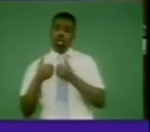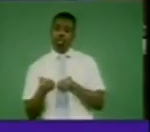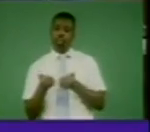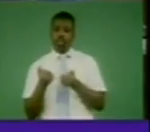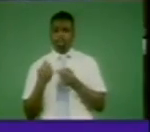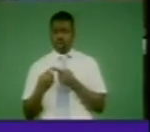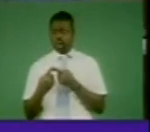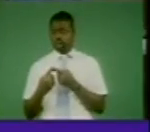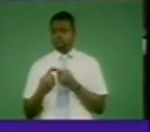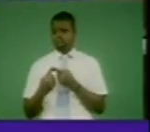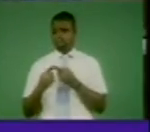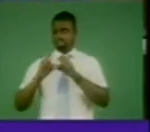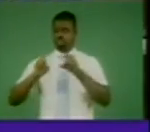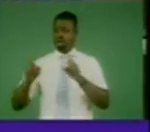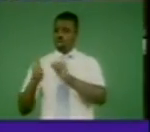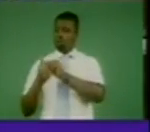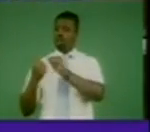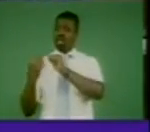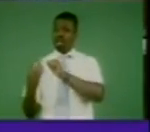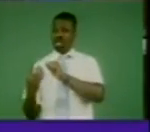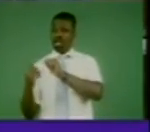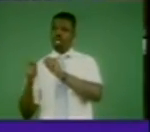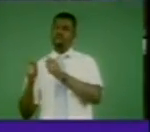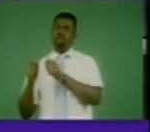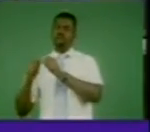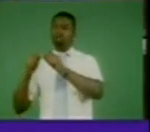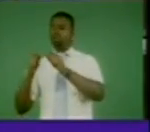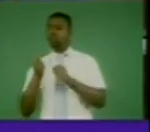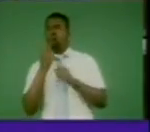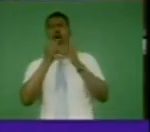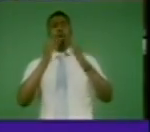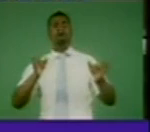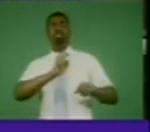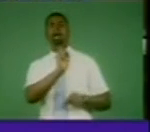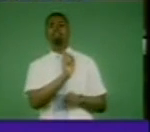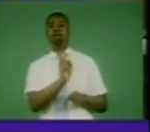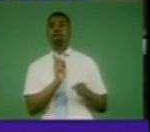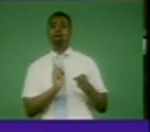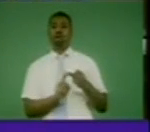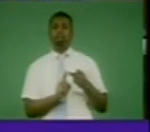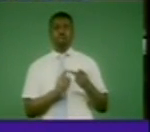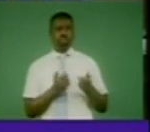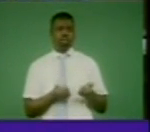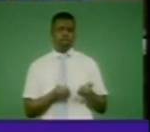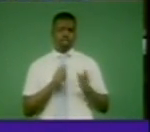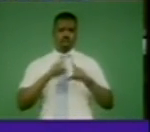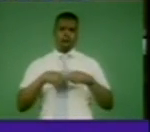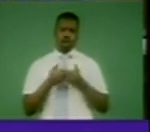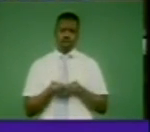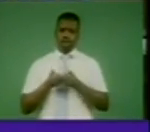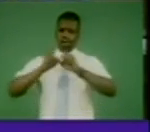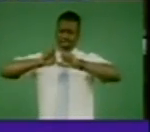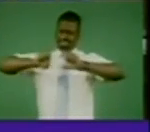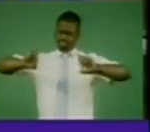15. Kura za wazi hapana zilikuwa ni kura moja kwenye ibara zote, isipokuwa ibara